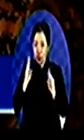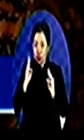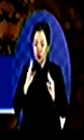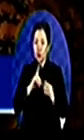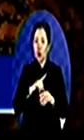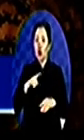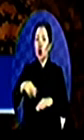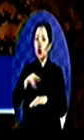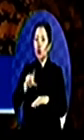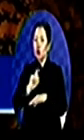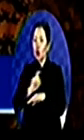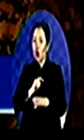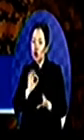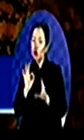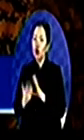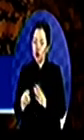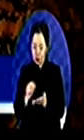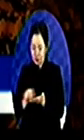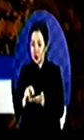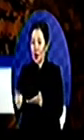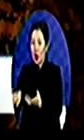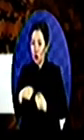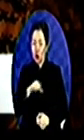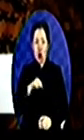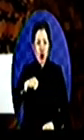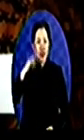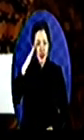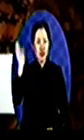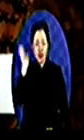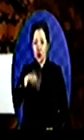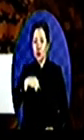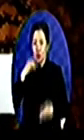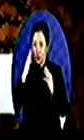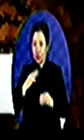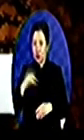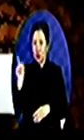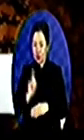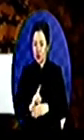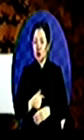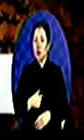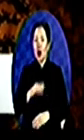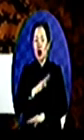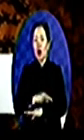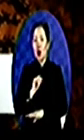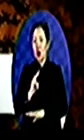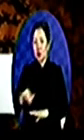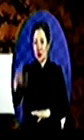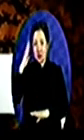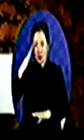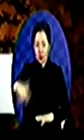одоо дүүргийнхаа хорон дээр очиж зарлангаа аваад өөрөө цэргийн алба хаах хэрэгтэй тааж байгаа. Анги хамт олноосоо